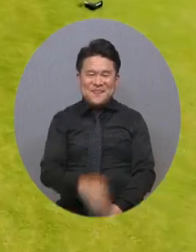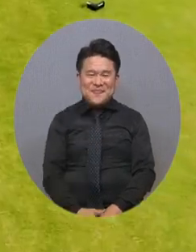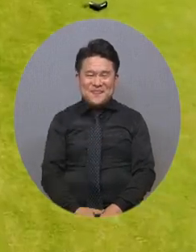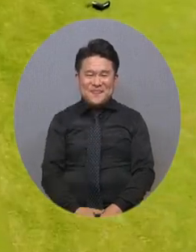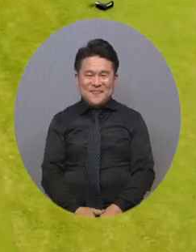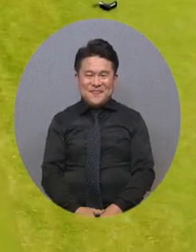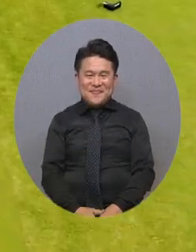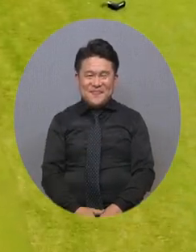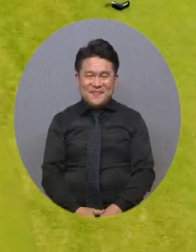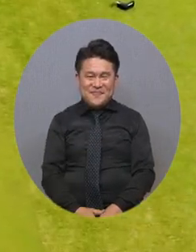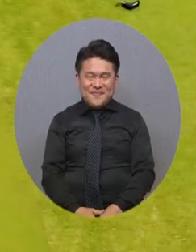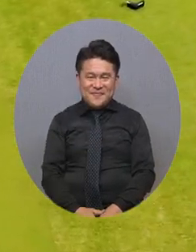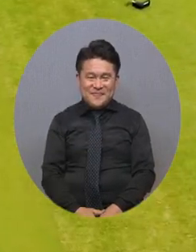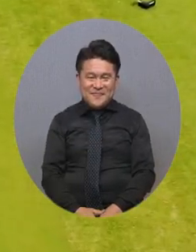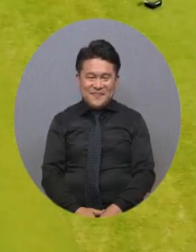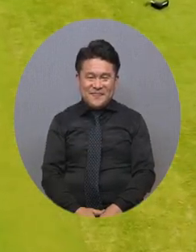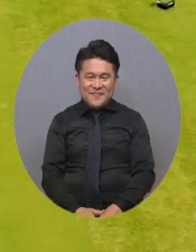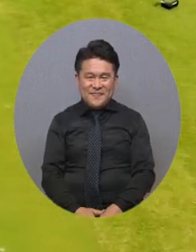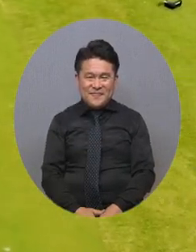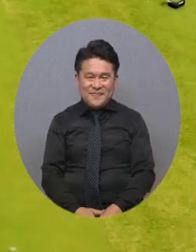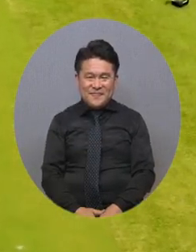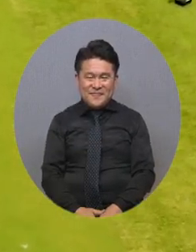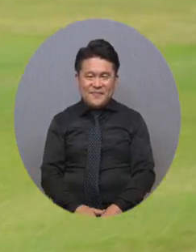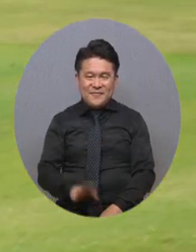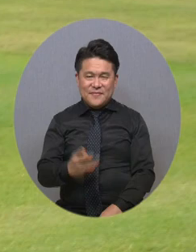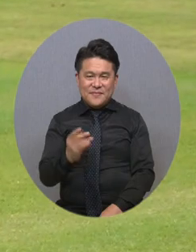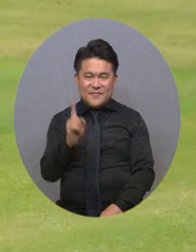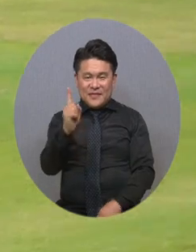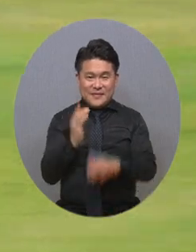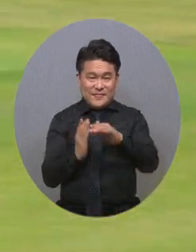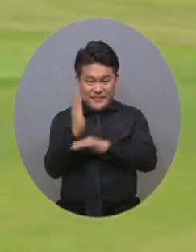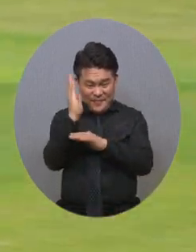괜찮아, 괜찮아. 우리 보기. 나이스 보기. 아.